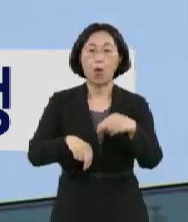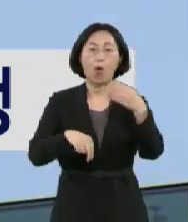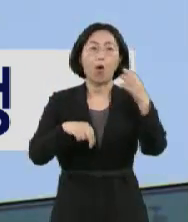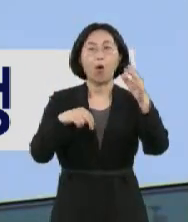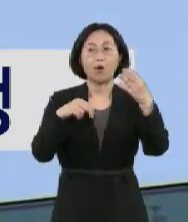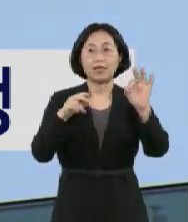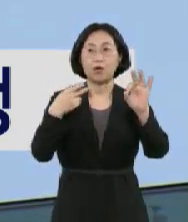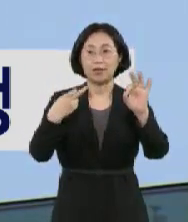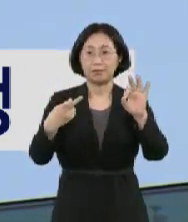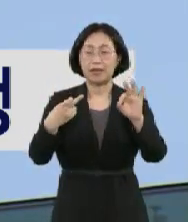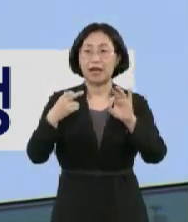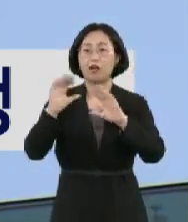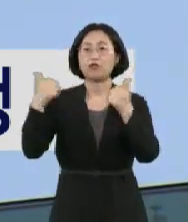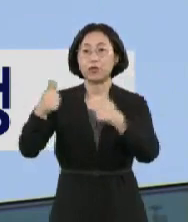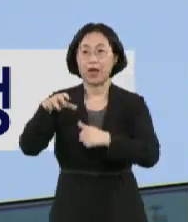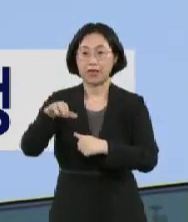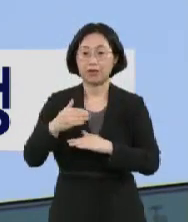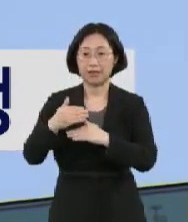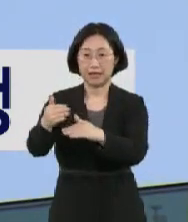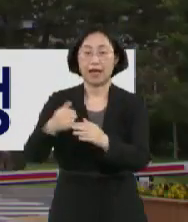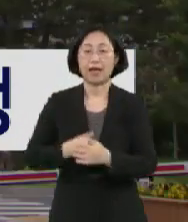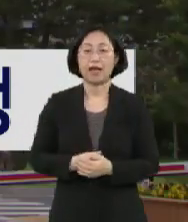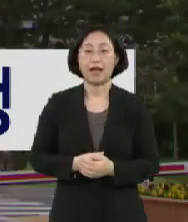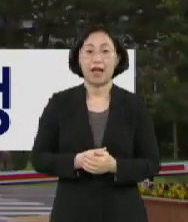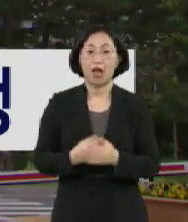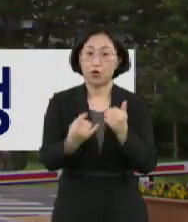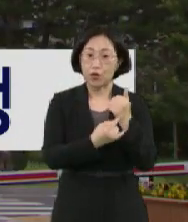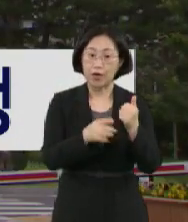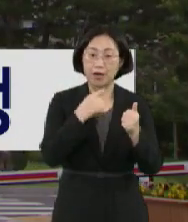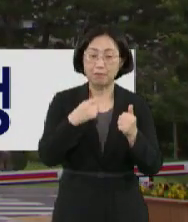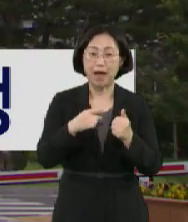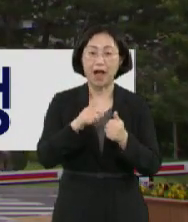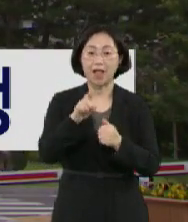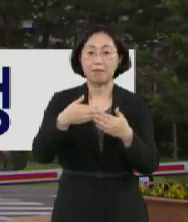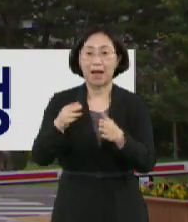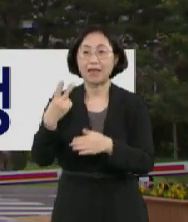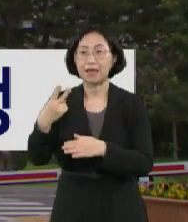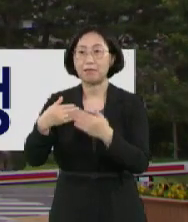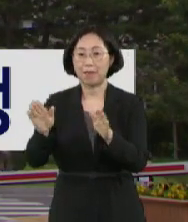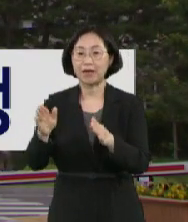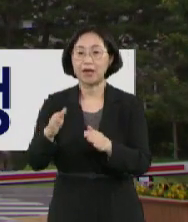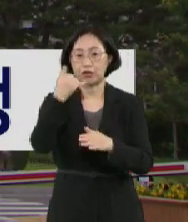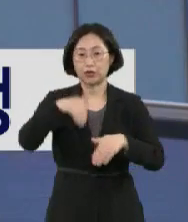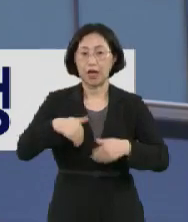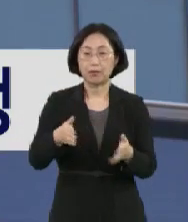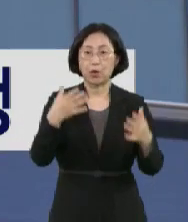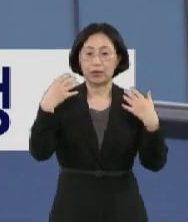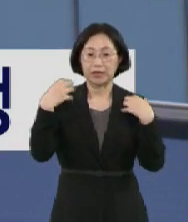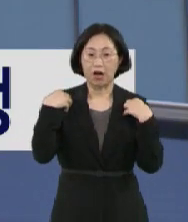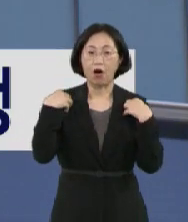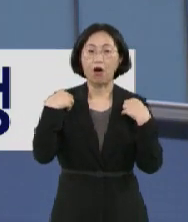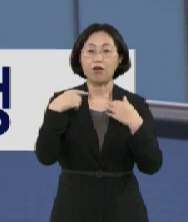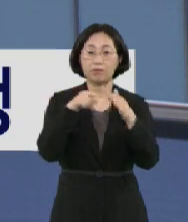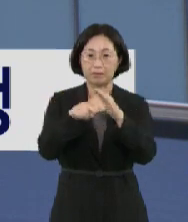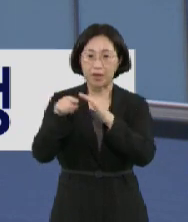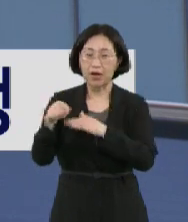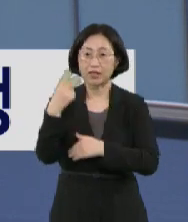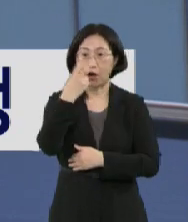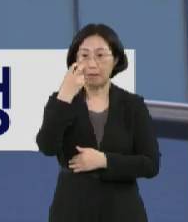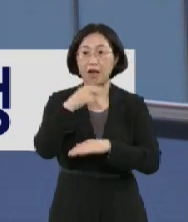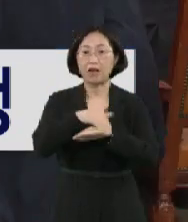국회에서 국감을 진행하기로 했습니다 국회 행안위 는 일반과 이 반을 나누어 충남도청 을 비롯한 현장 국감을 치르기로